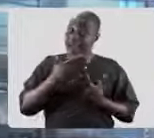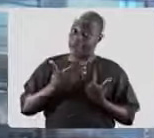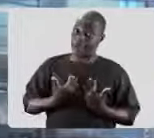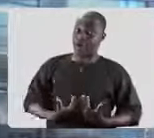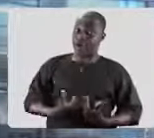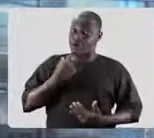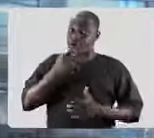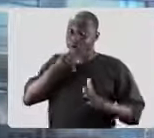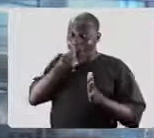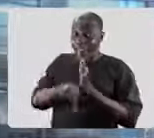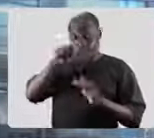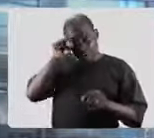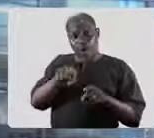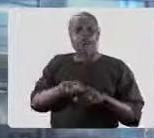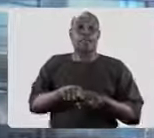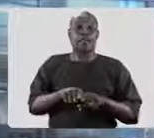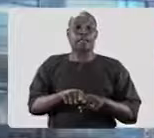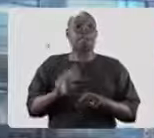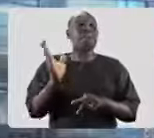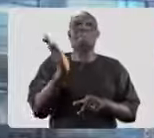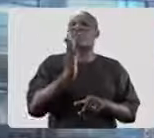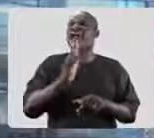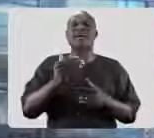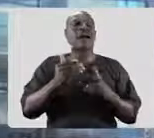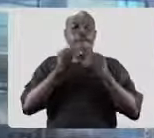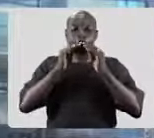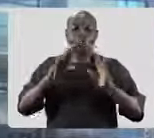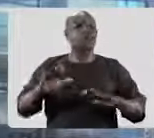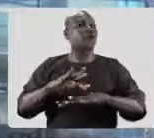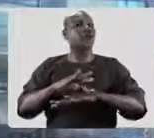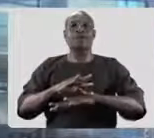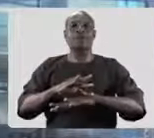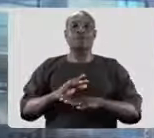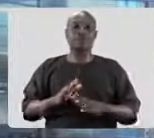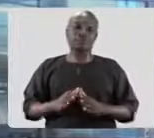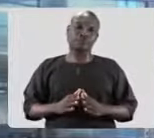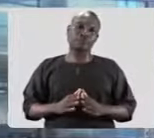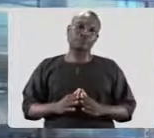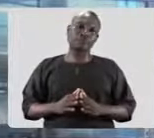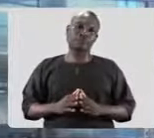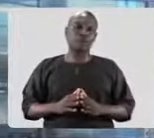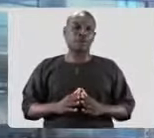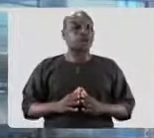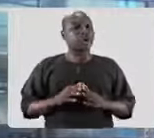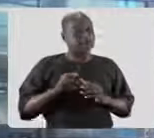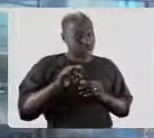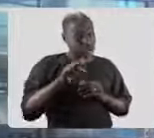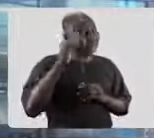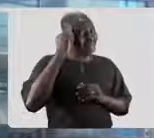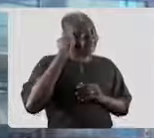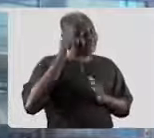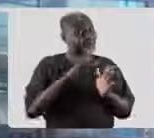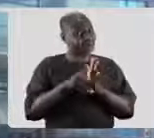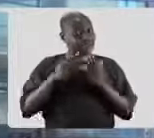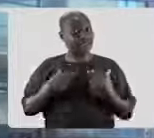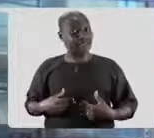biara okum ninu ya inipa no. Onya asumdwe ewo saa asase so enti sa wo ye wadwen sa wo